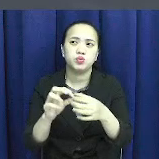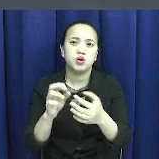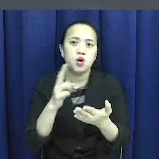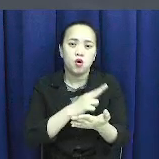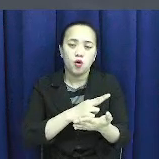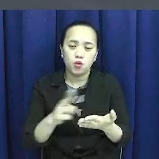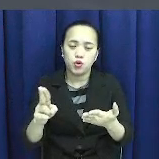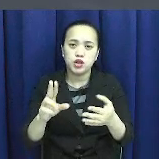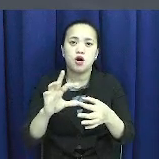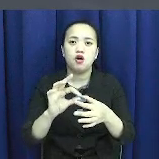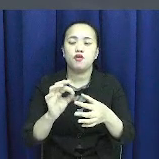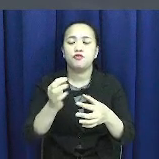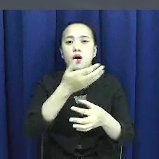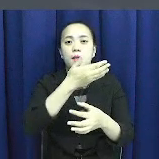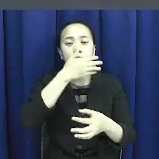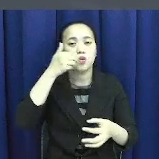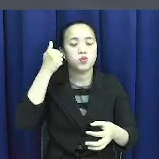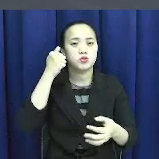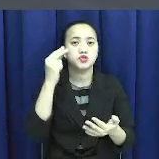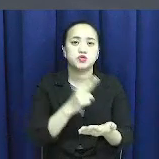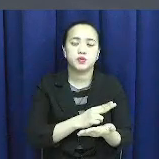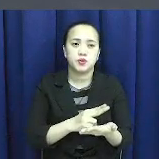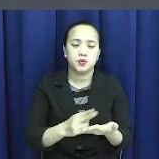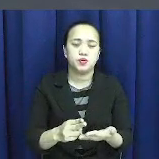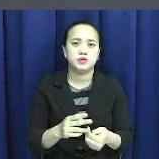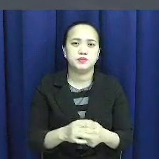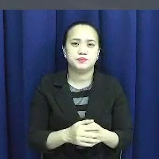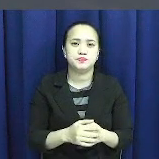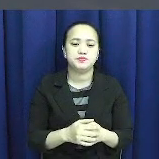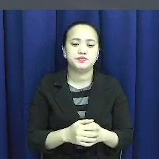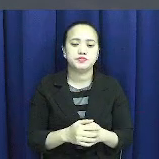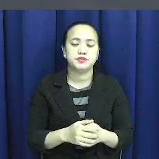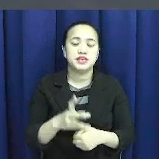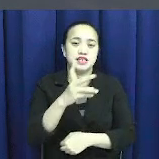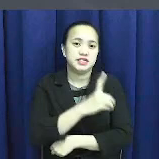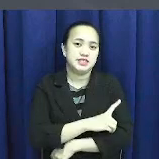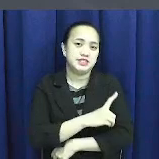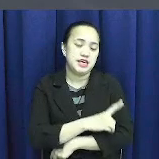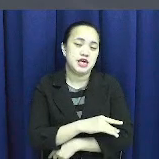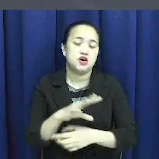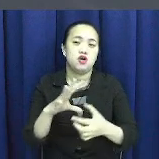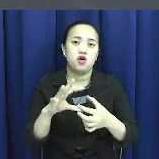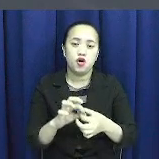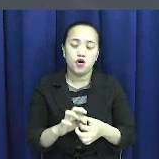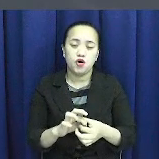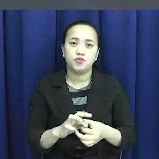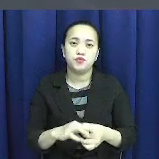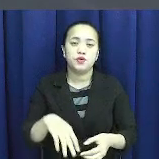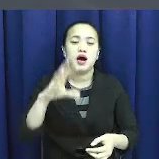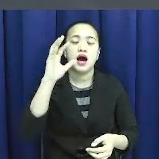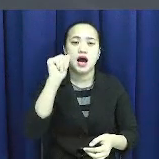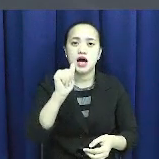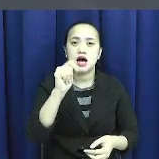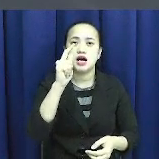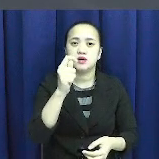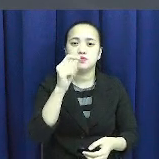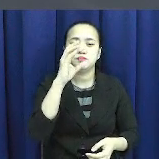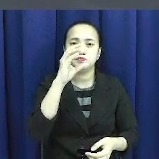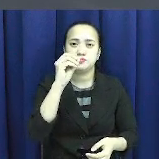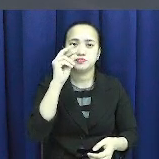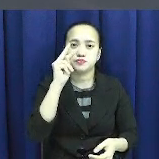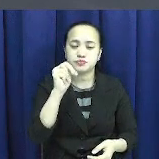sa event na yan is Yom Kippur or the Day of Atonement. This is the most or